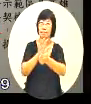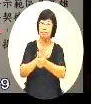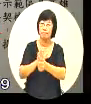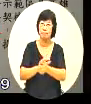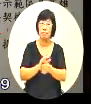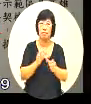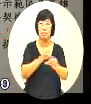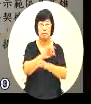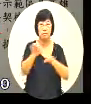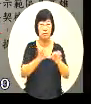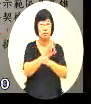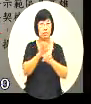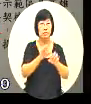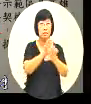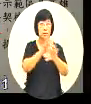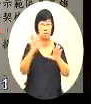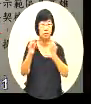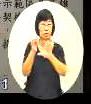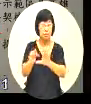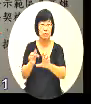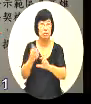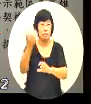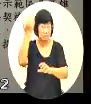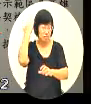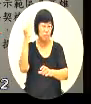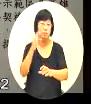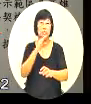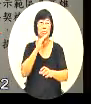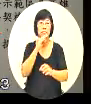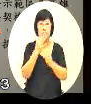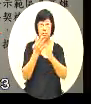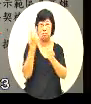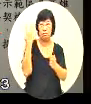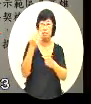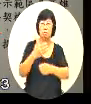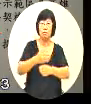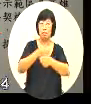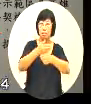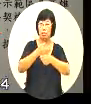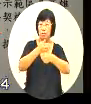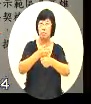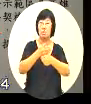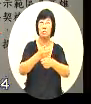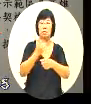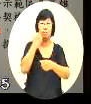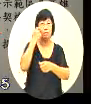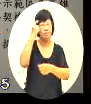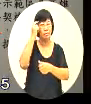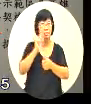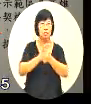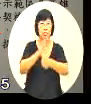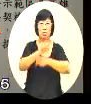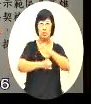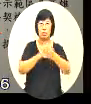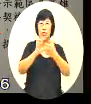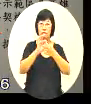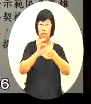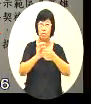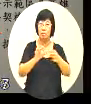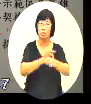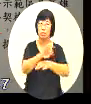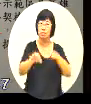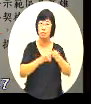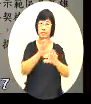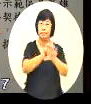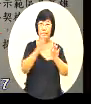么520就职的时候，马英九总统就职也就是4年前的现在，他表示要推动自由经济示范区，你也表赞成。事实